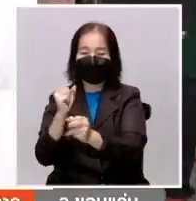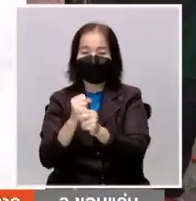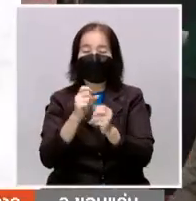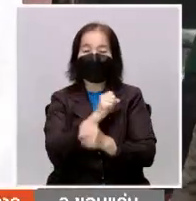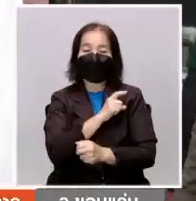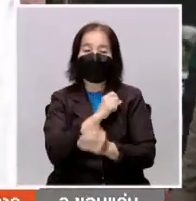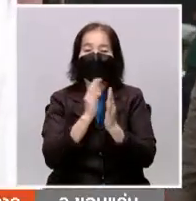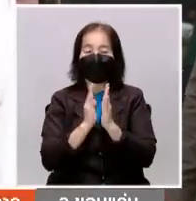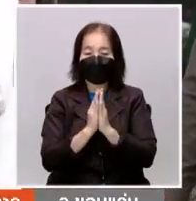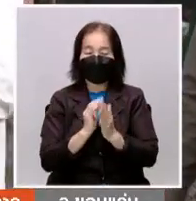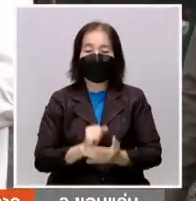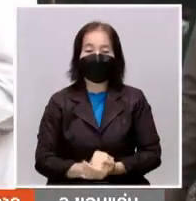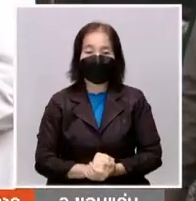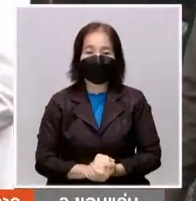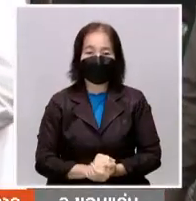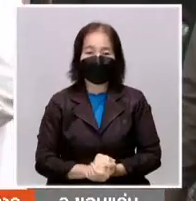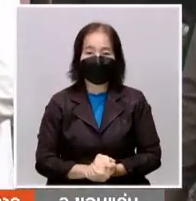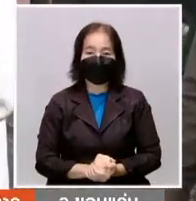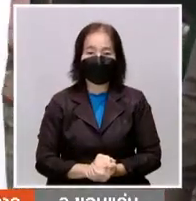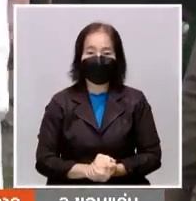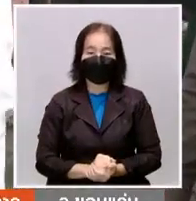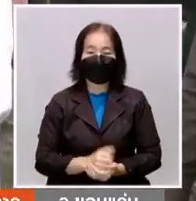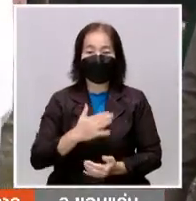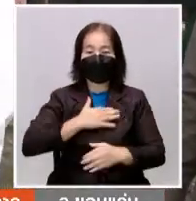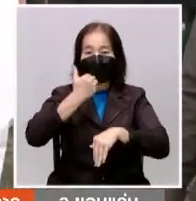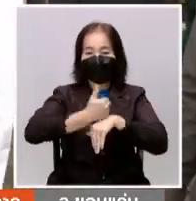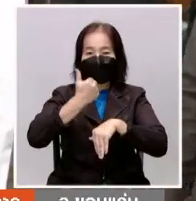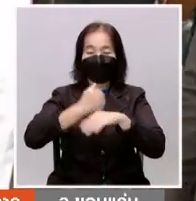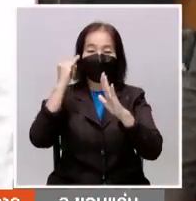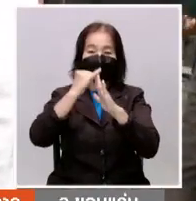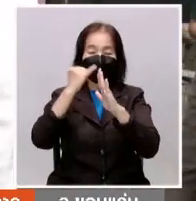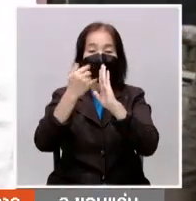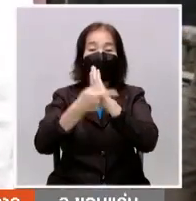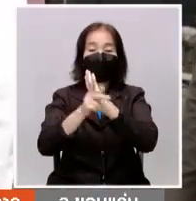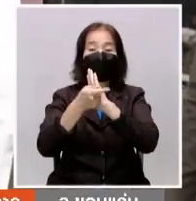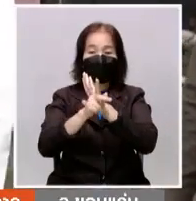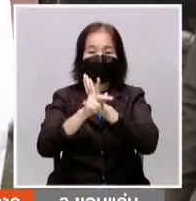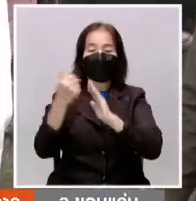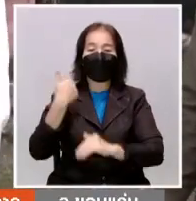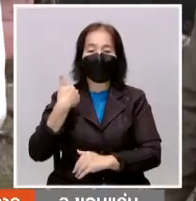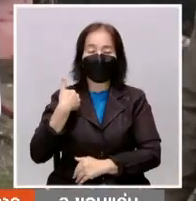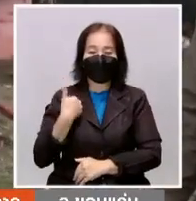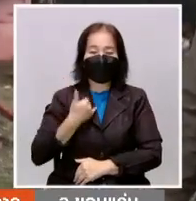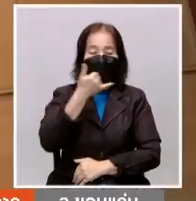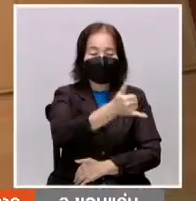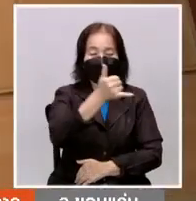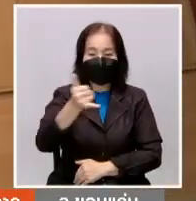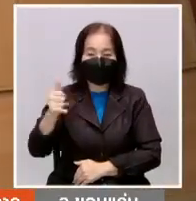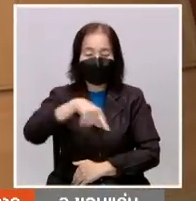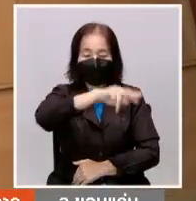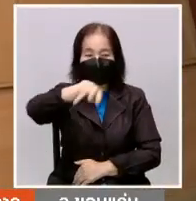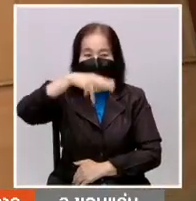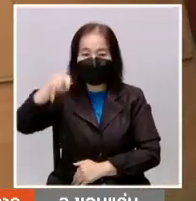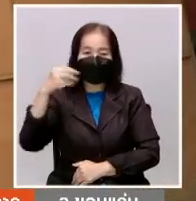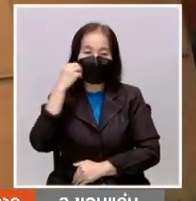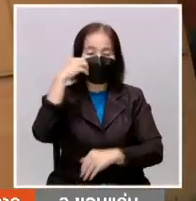นาต่อไปขณะที่คุณสมศักดิ์จังตระกุลผู้ว่าราชการจังหวัดขอนแก่นลงพื้นที่ไปดูความเสียหายของบ้านเรือ